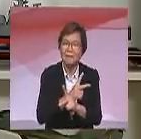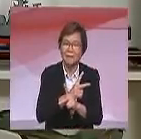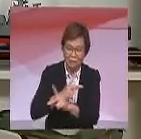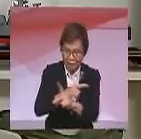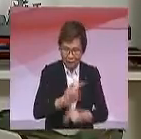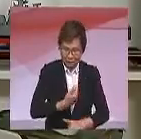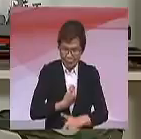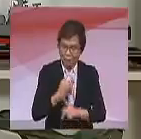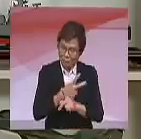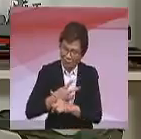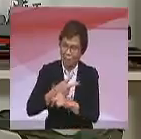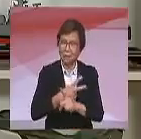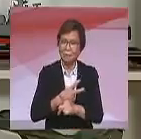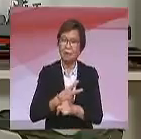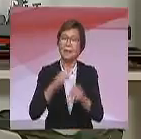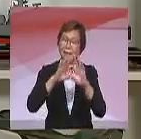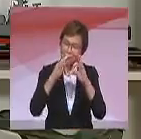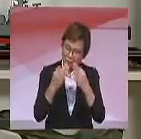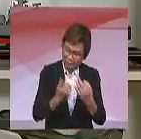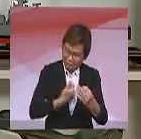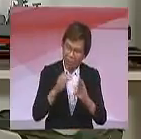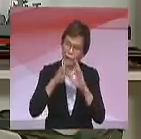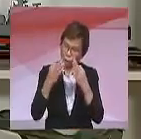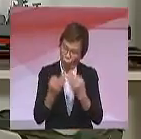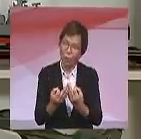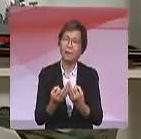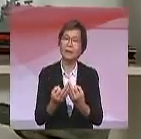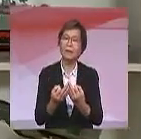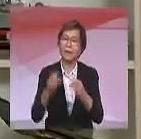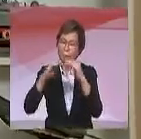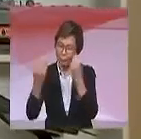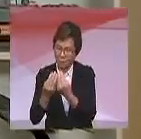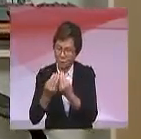pastikan diri, keluarga dan masyarakat